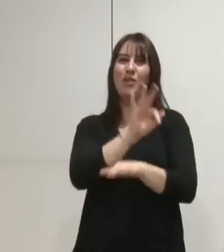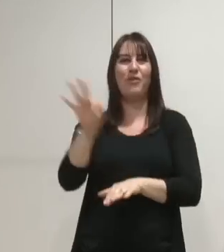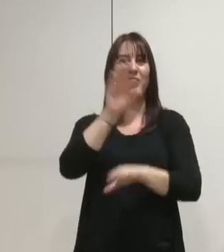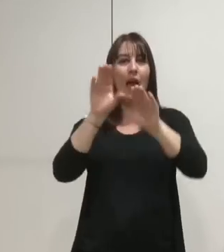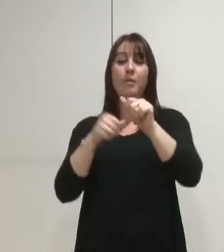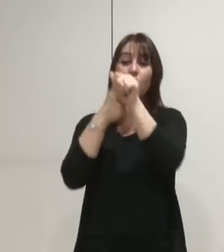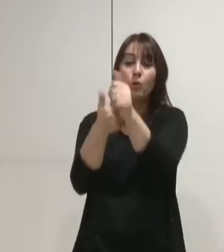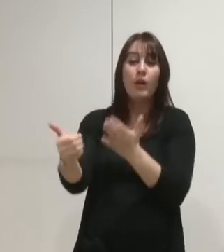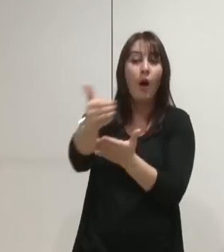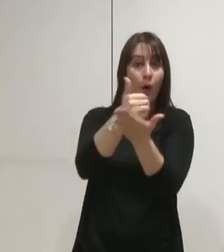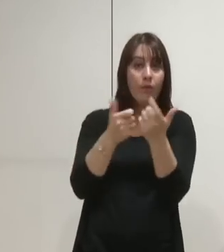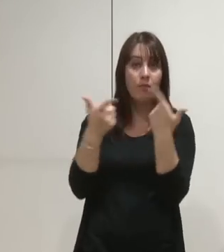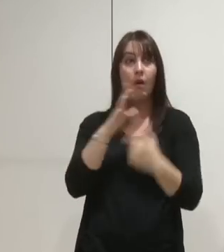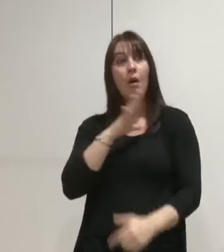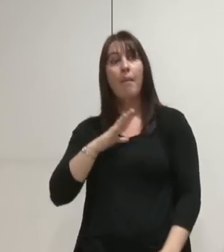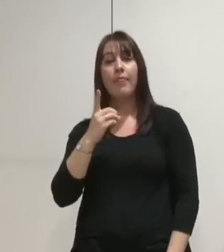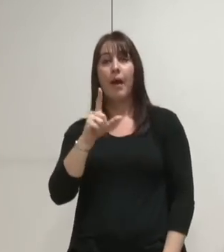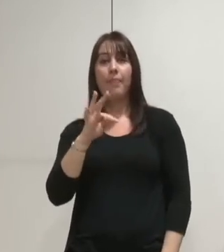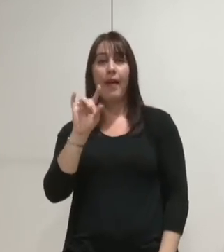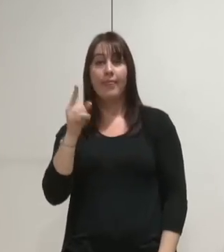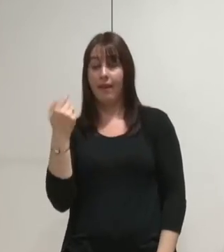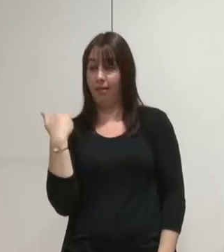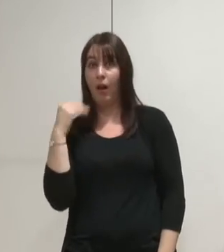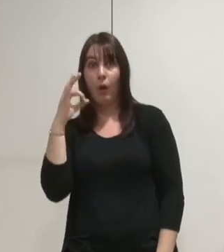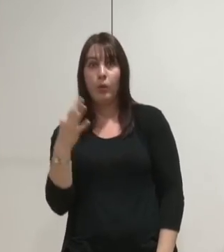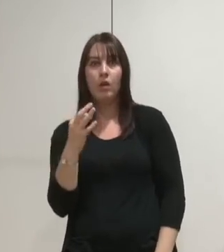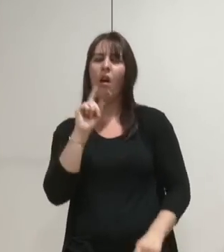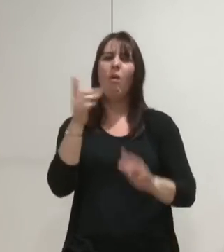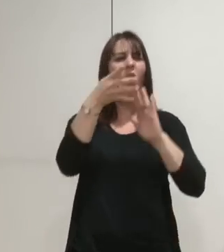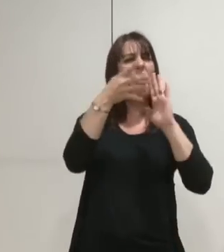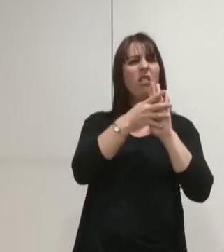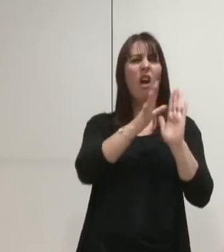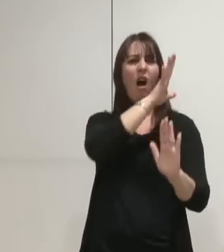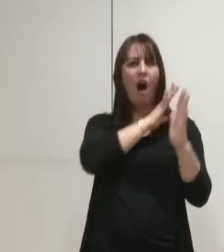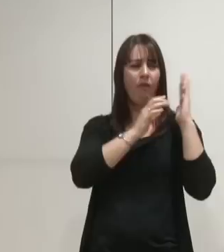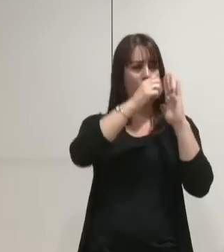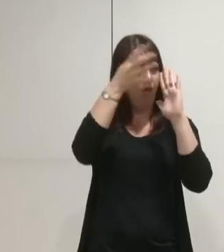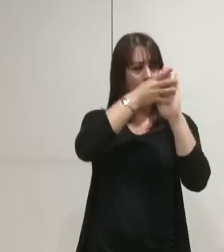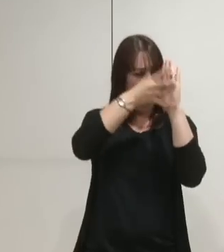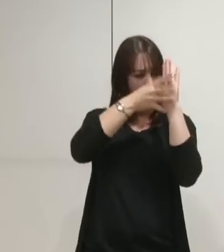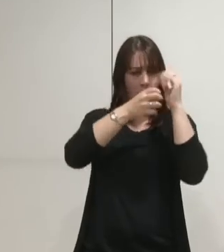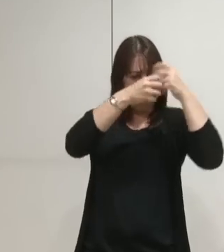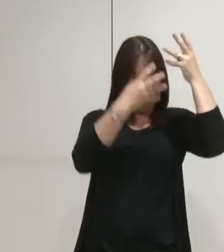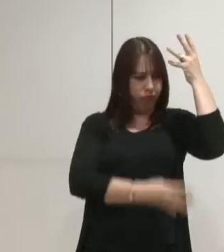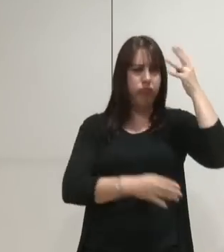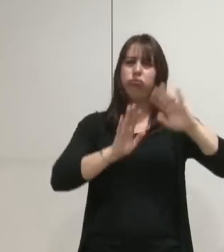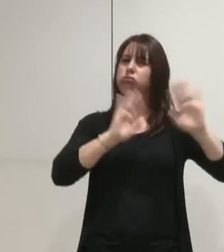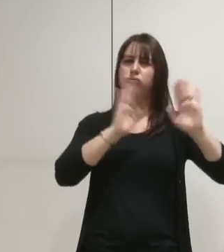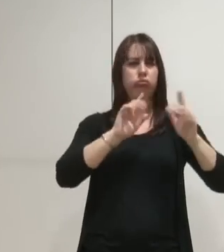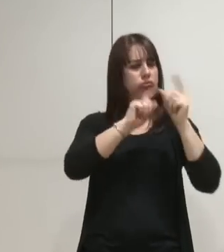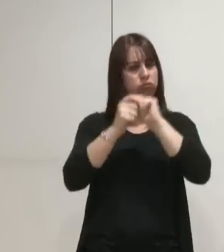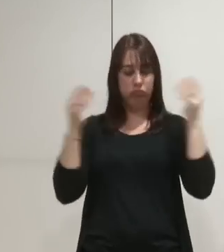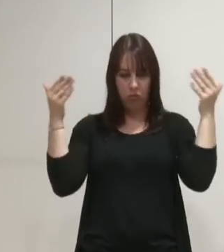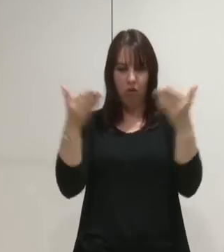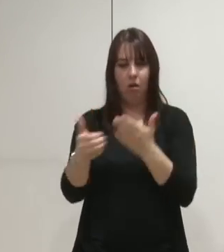de leur revenus madame daté l'a dit à l'instant et non plus en fonction de critères qui étaient tellement multiples auparavant que nous étions